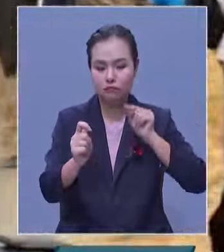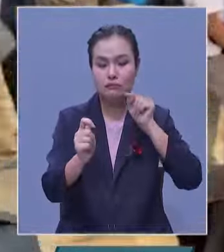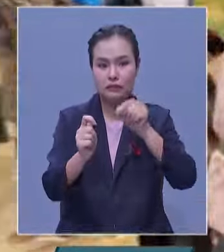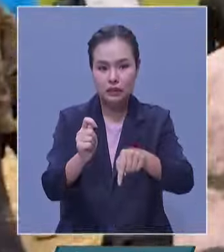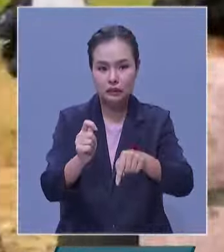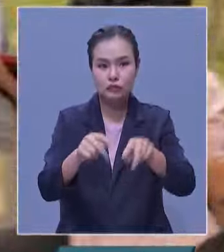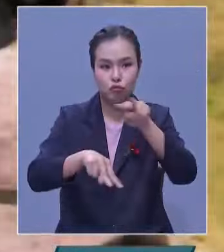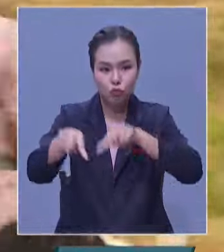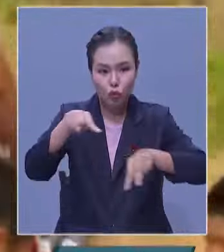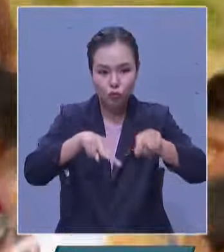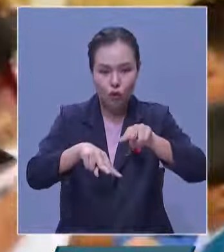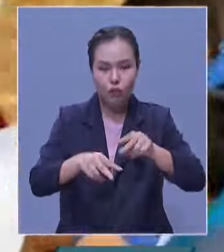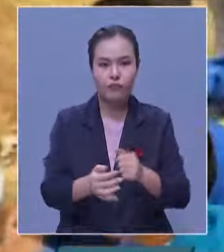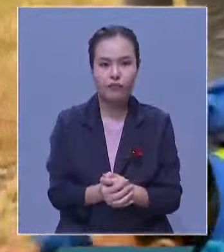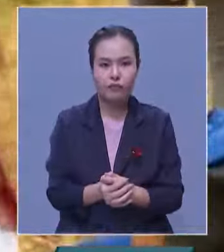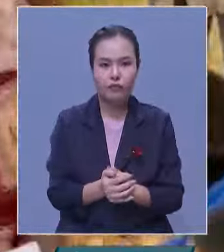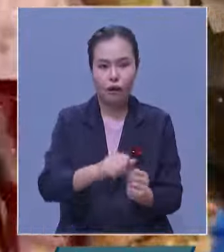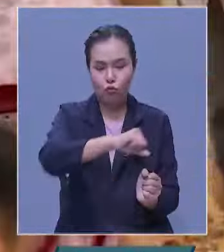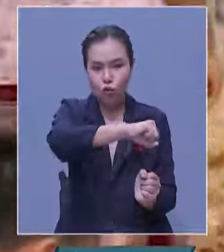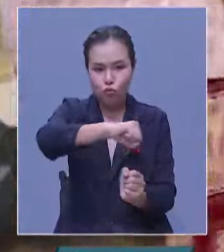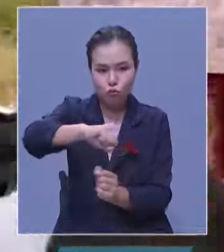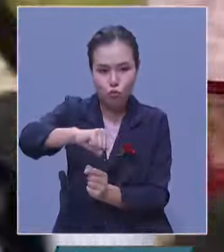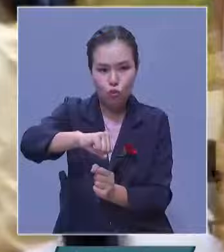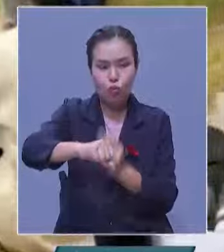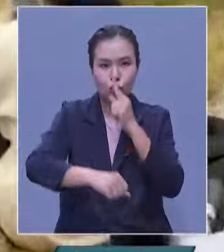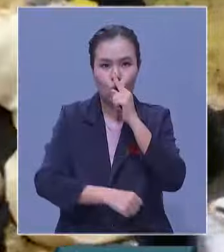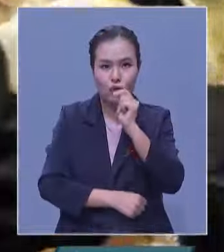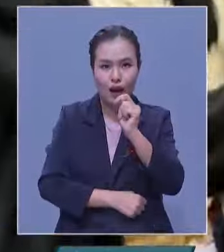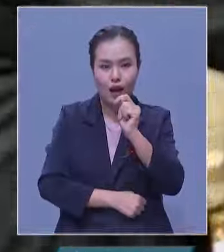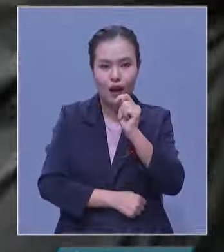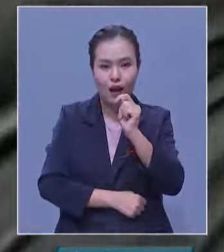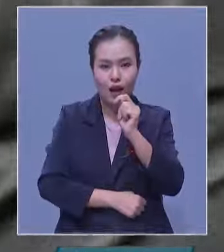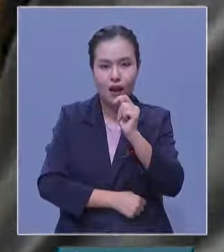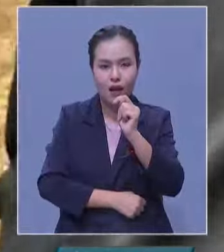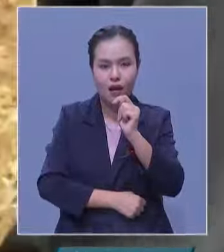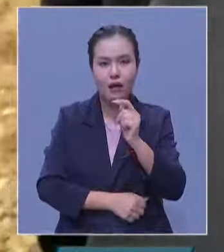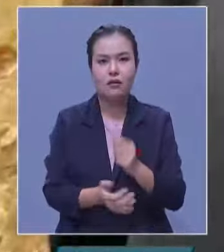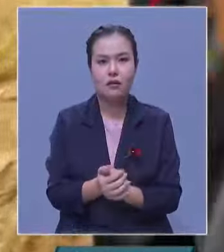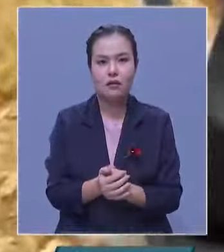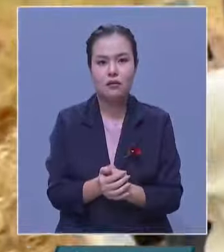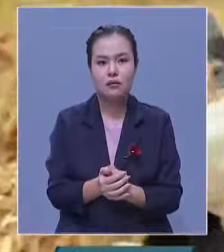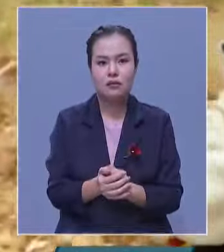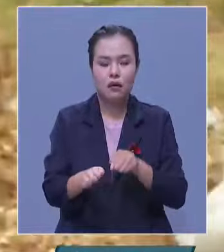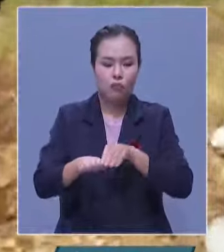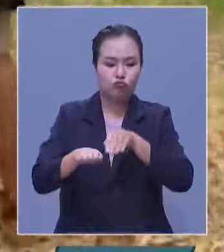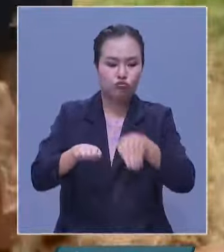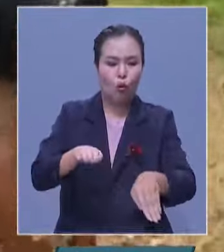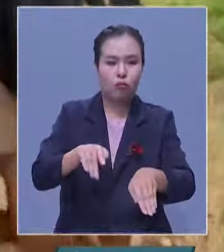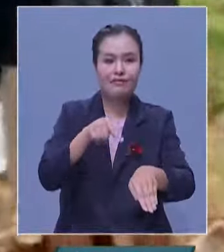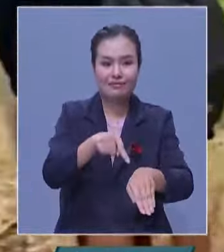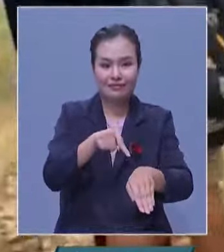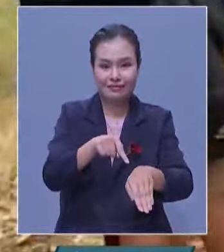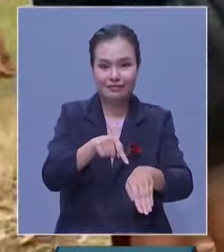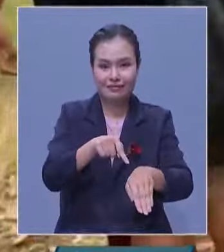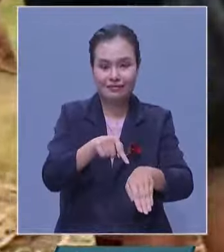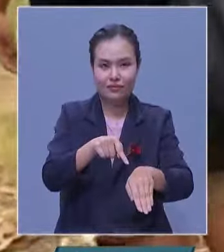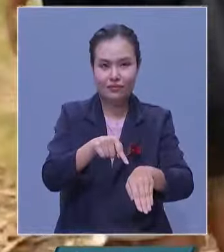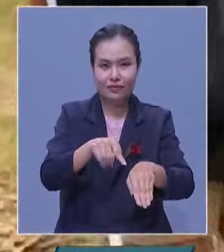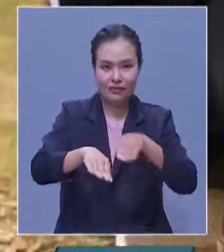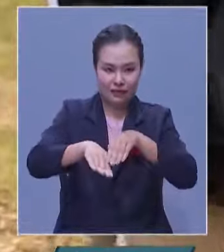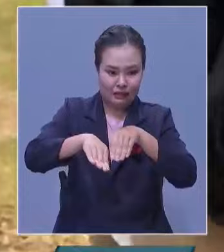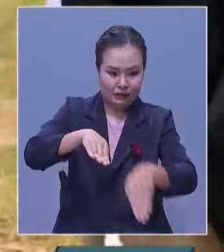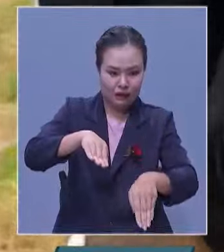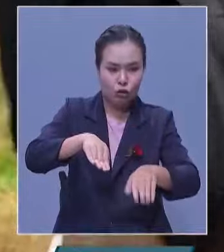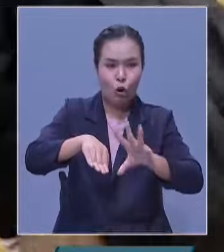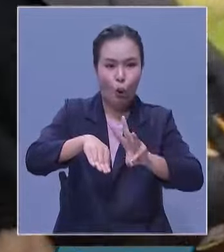ไปตรวจสอบค่ะก็พบรถตู้ Toyota สีบรอนหมายเลขทะเบียนชัยภูมิตกอยู่ไหลทางที่ความชันมากกว่า